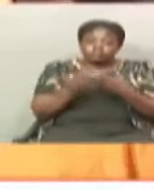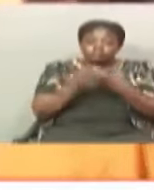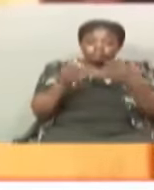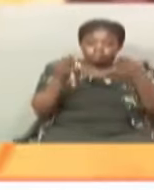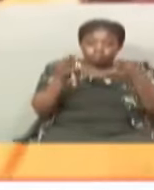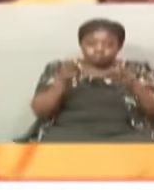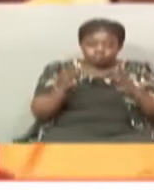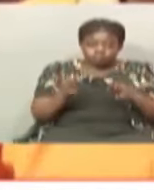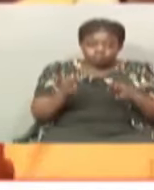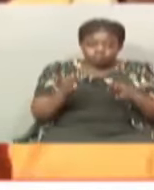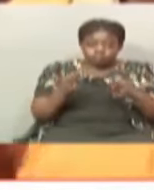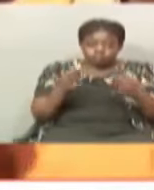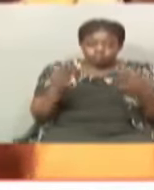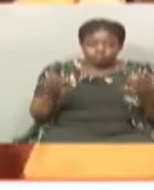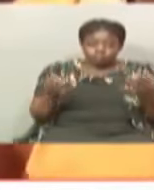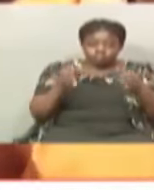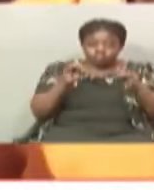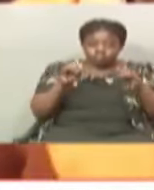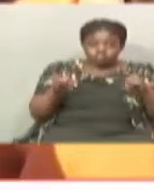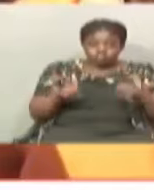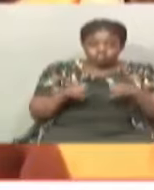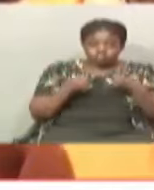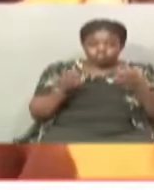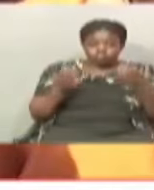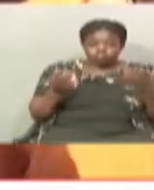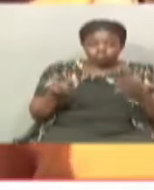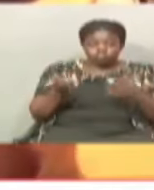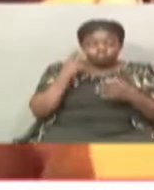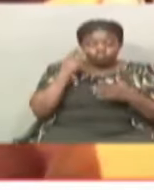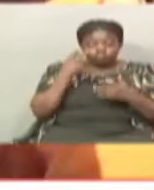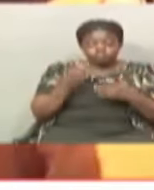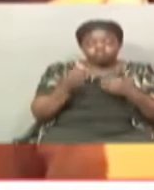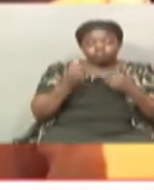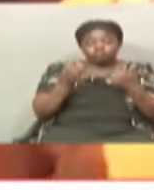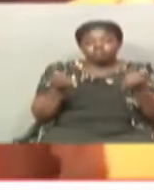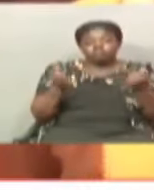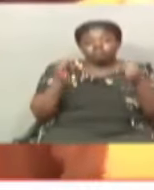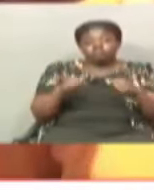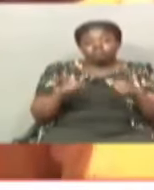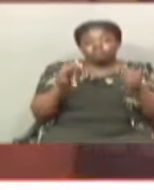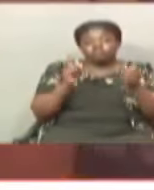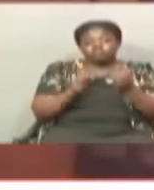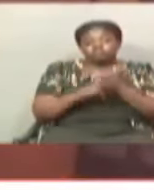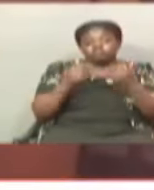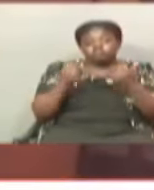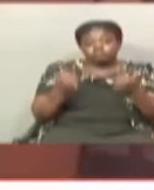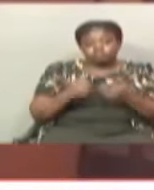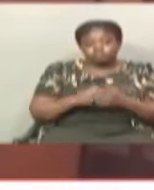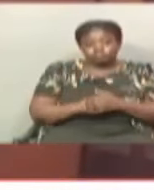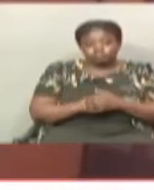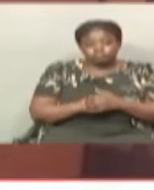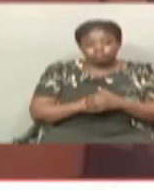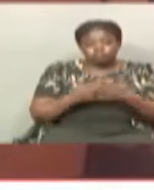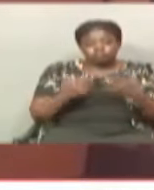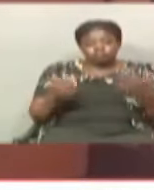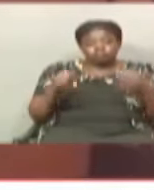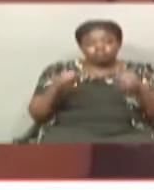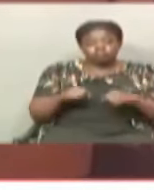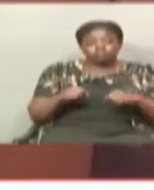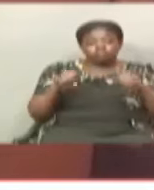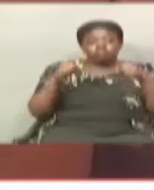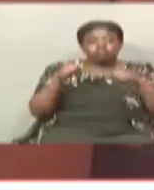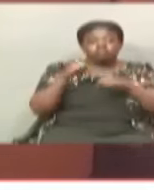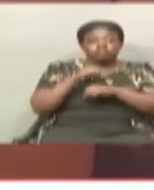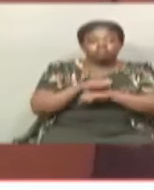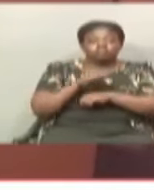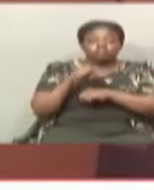everything and we tried very much to see that these people can score as they squad akulira Spirit Ibrahim